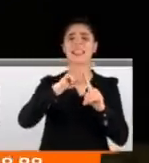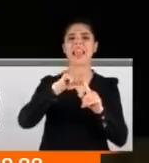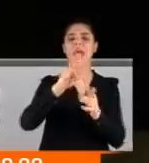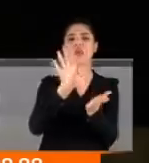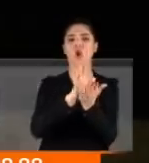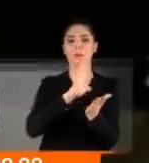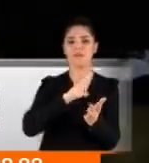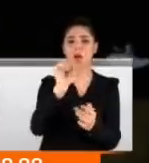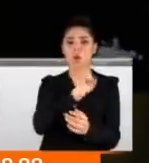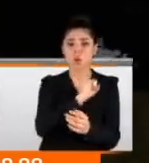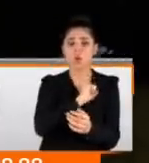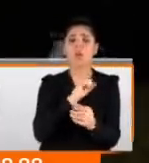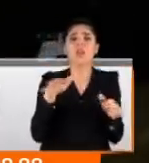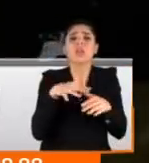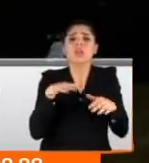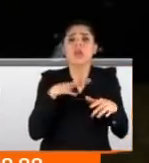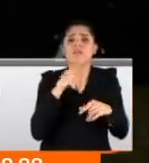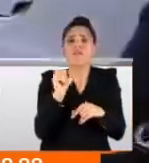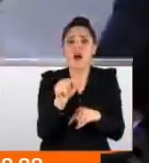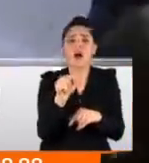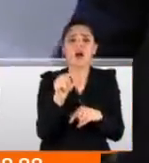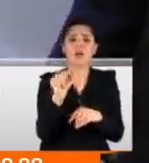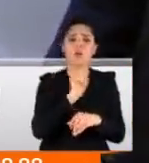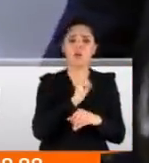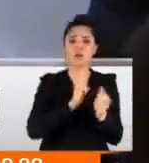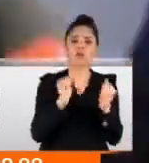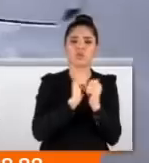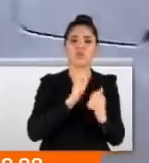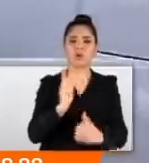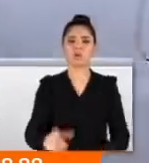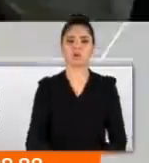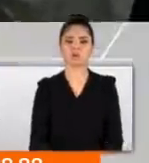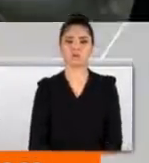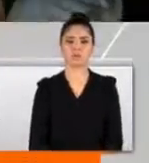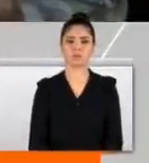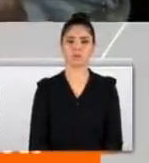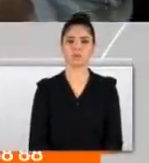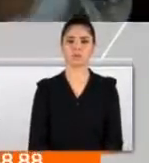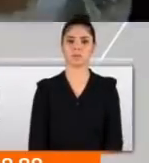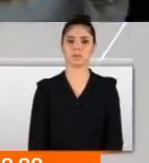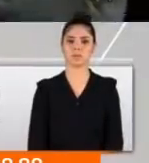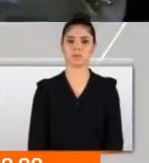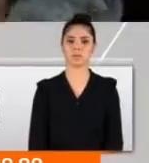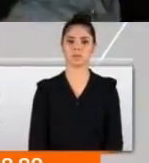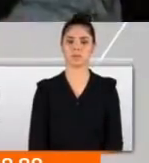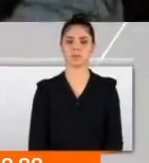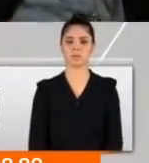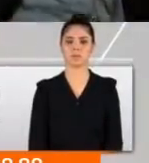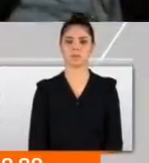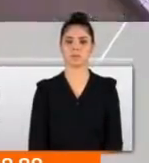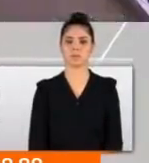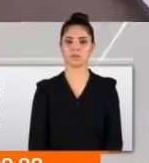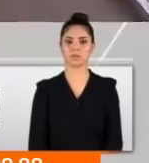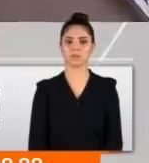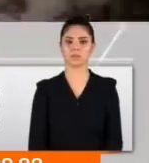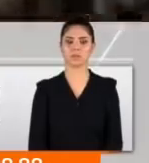var ve korkudan nasıl titrediğini anlatamam size. Sizin miydi hanımefendi hayvanlar? Her bir yavru en az 5 bin 10 bin liradan